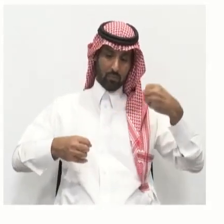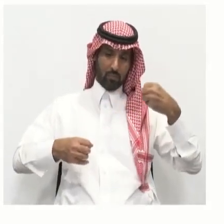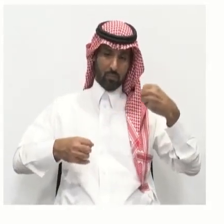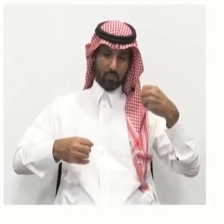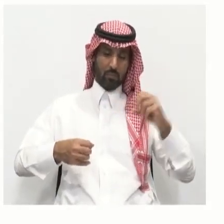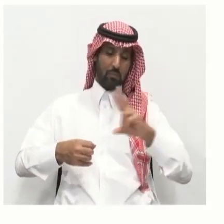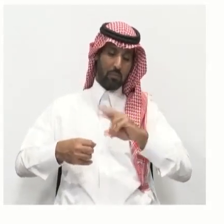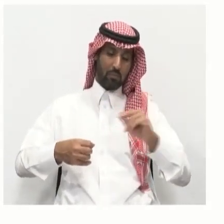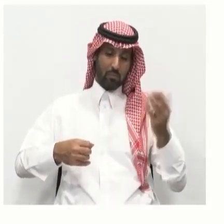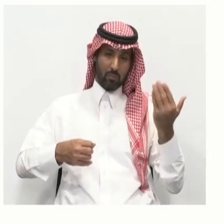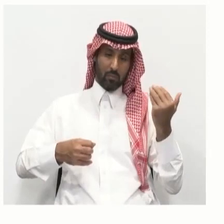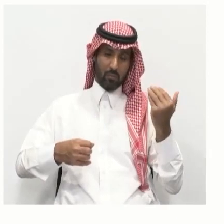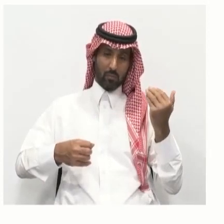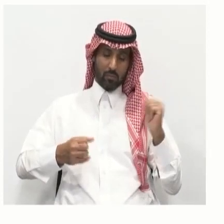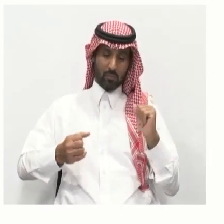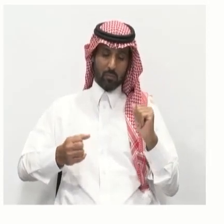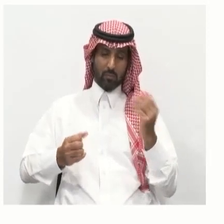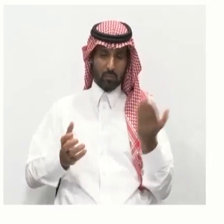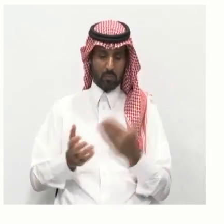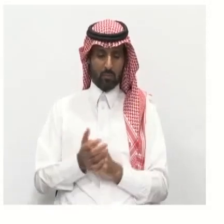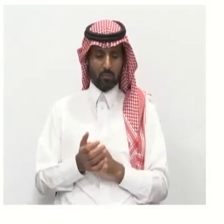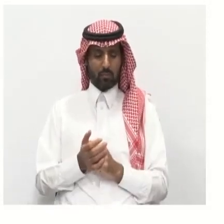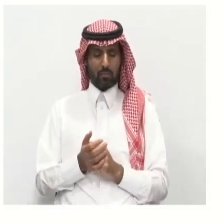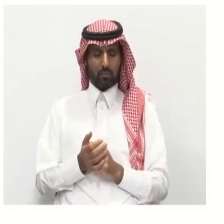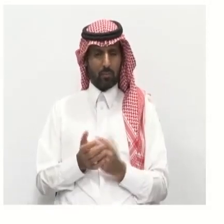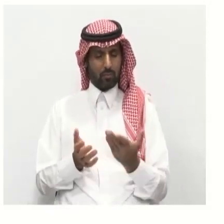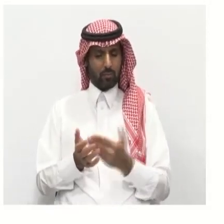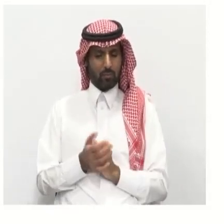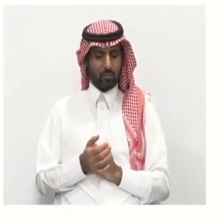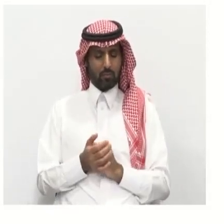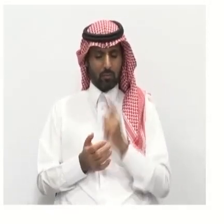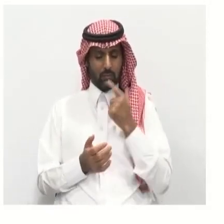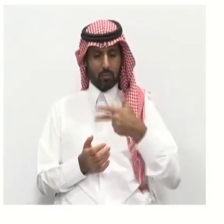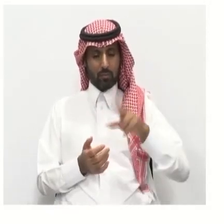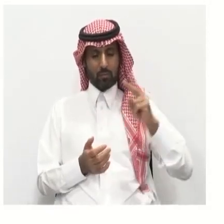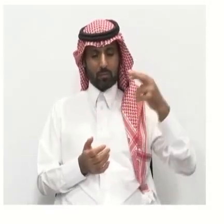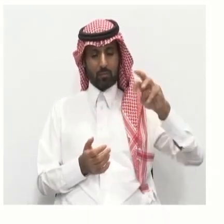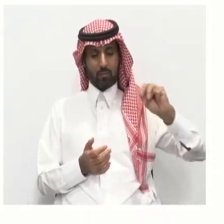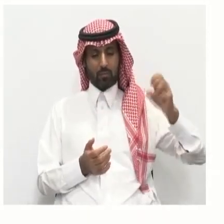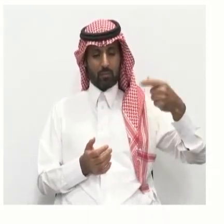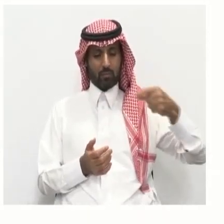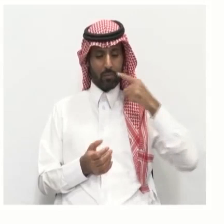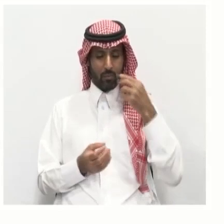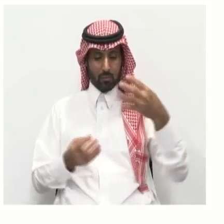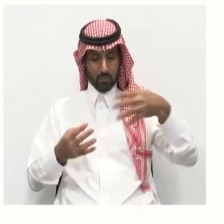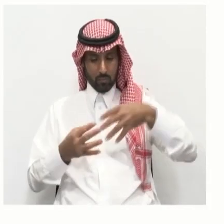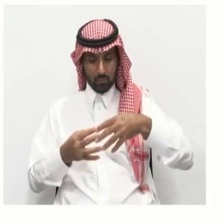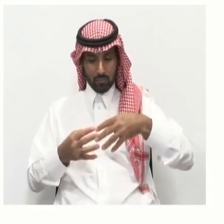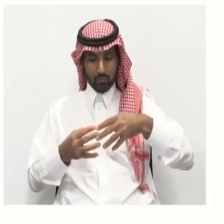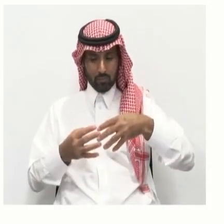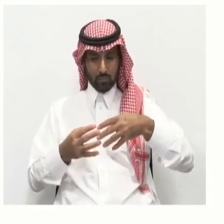هو كذلك ايش بعد عندي هنا يا شباب بعد عندي المغنيسيوم المغنيسيوم داخل في